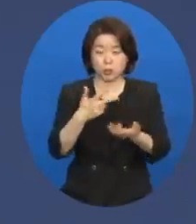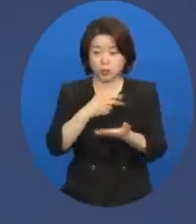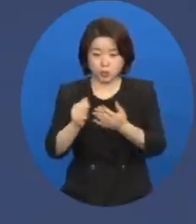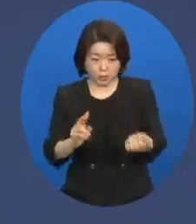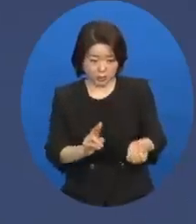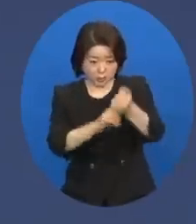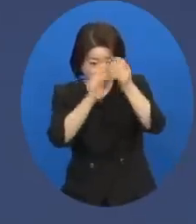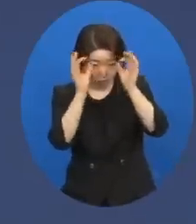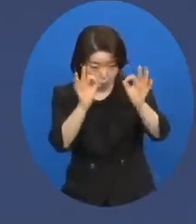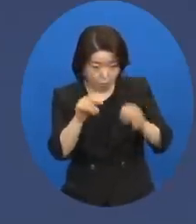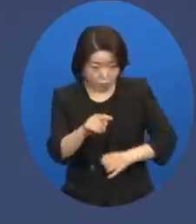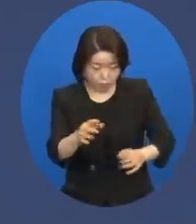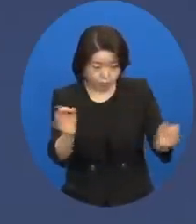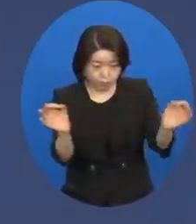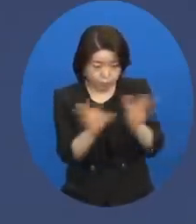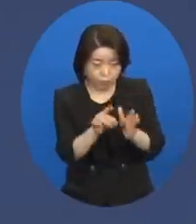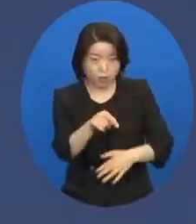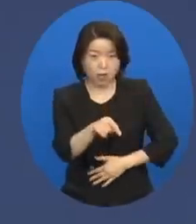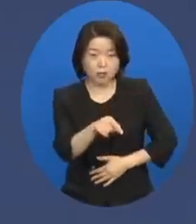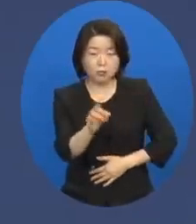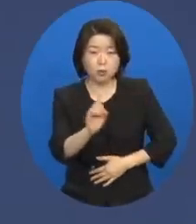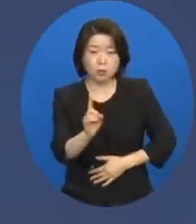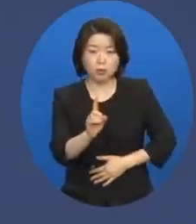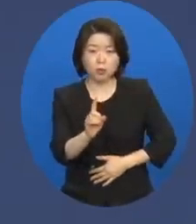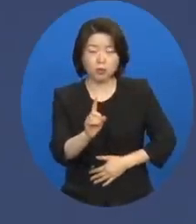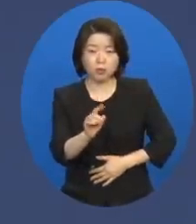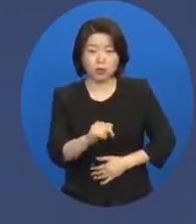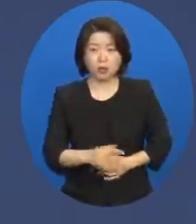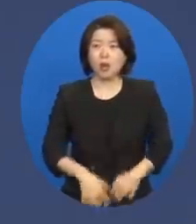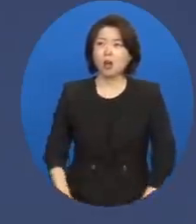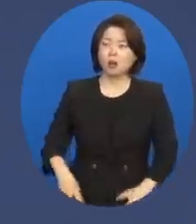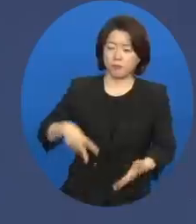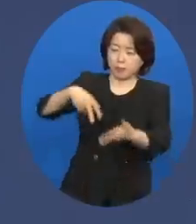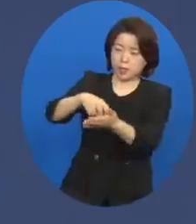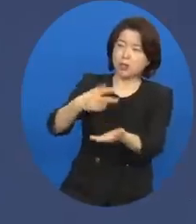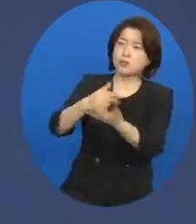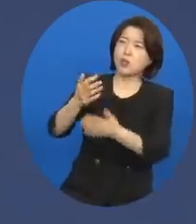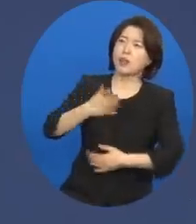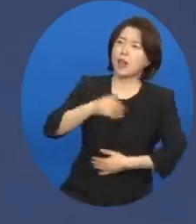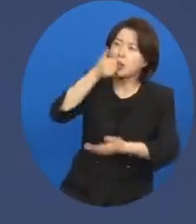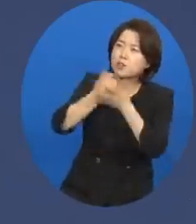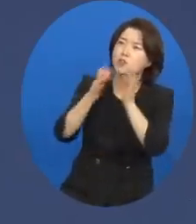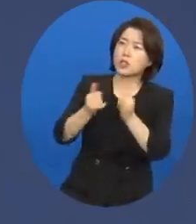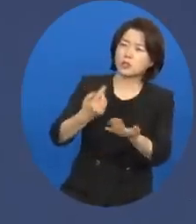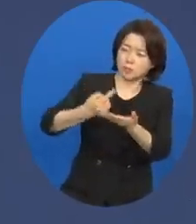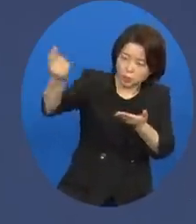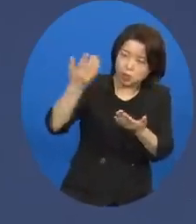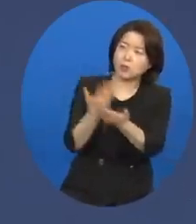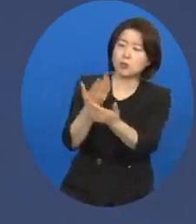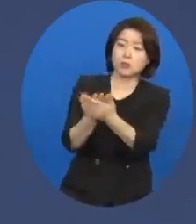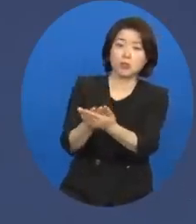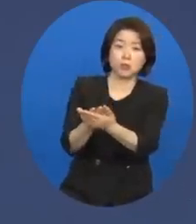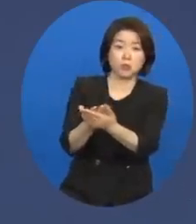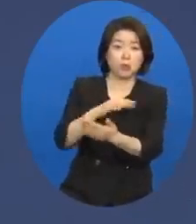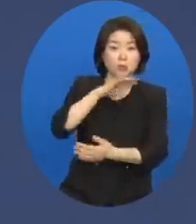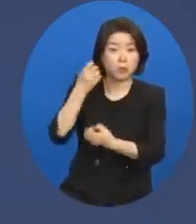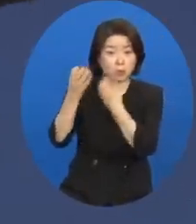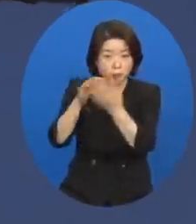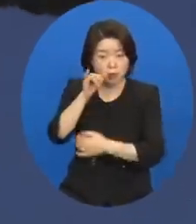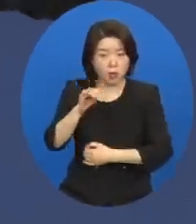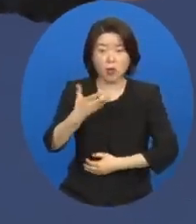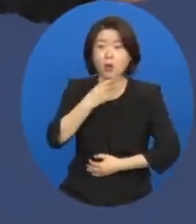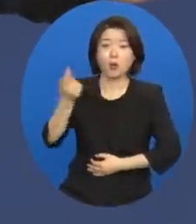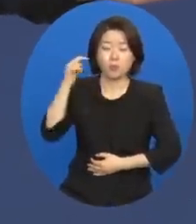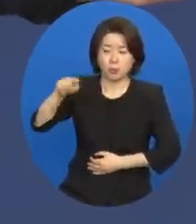딱 보는 순간 그는 무릎을 턱썩 꿇고 주여 나는 죄인으로소이다 나를 떠나소서. 사실은 복음이